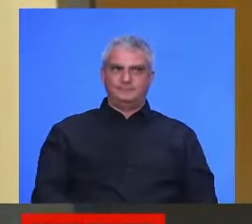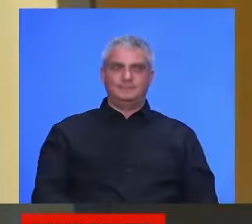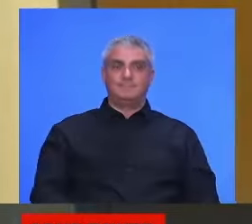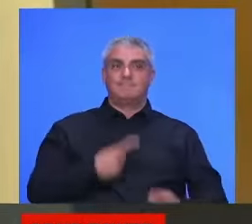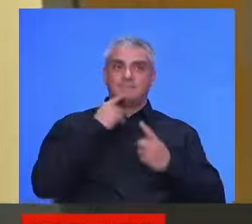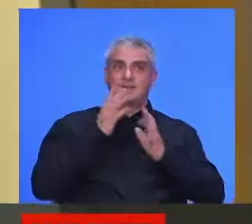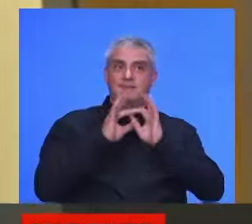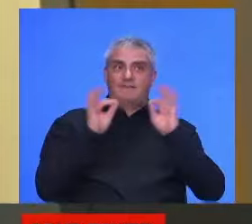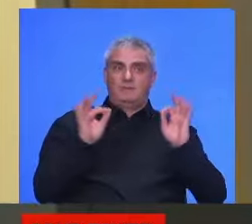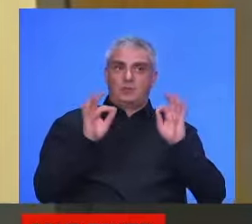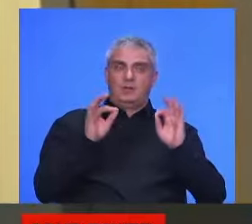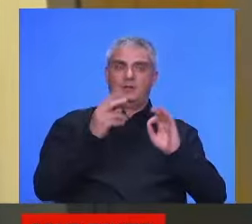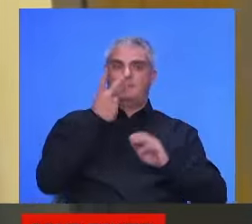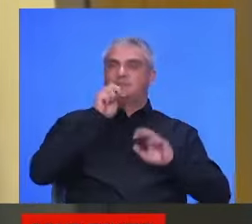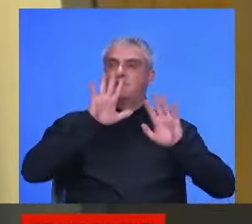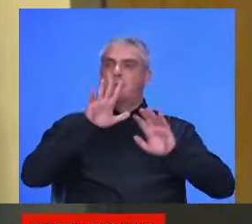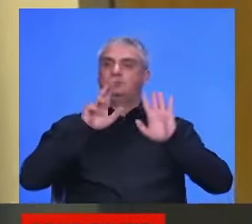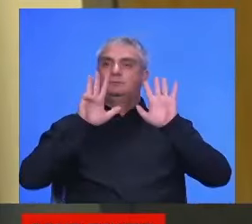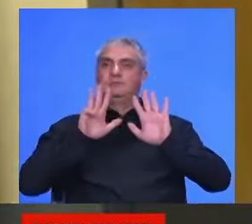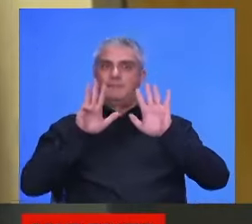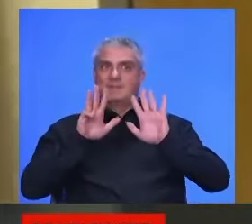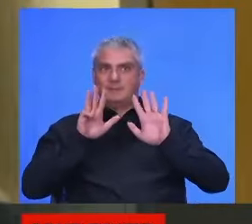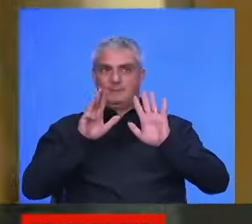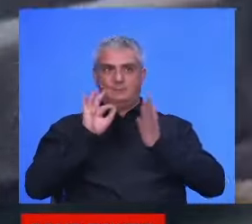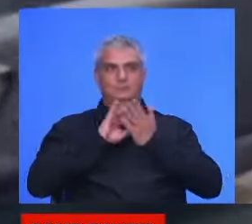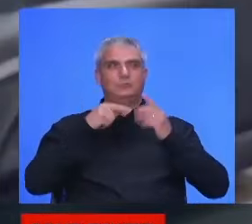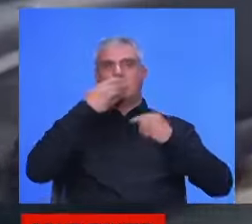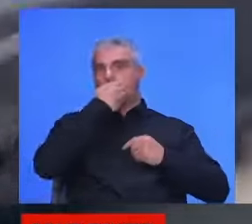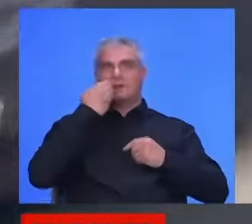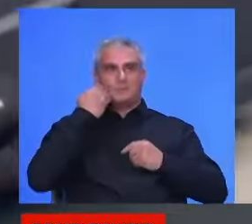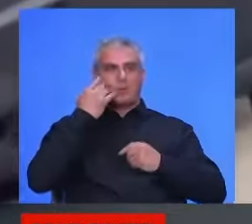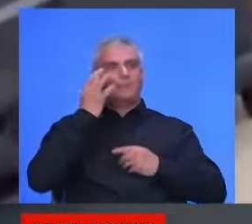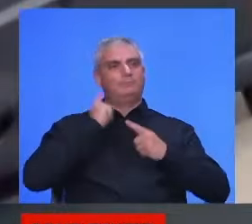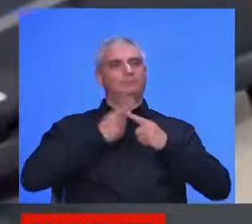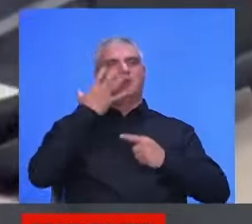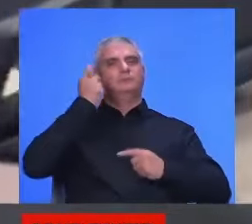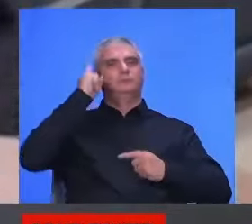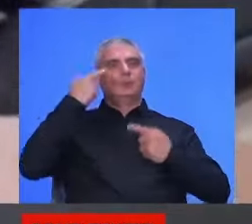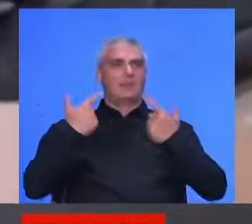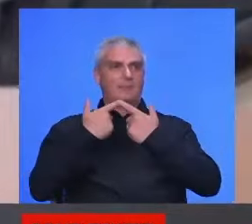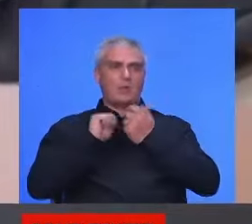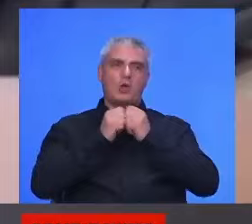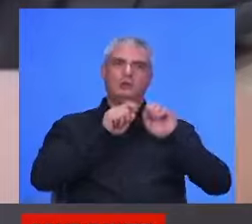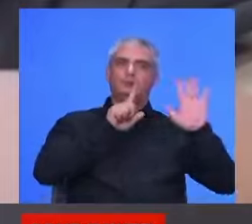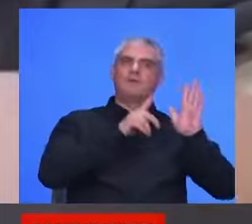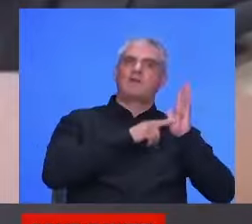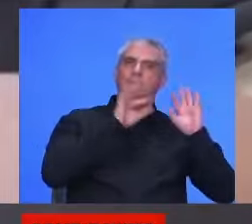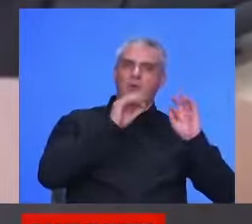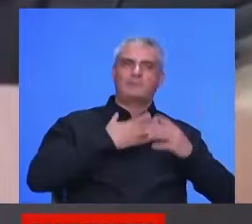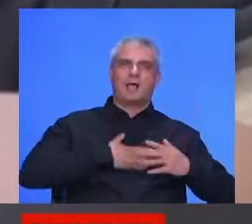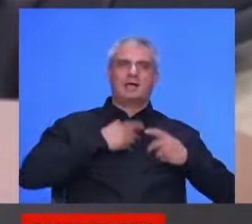הדיון היה האם לפתוח במתקפה ב-25 בספטמבר ביום הכיפורים, 50 שנה למלחמה ההיא, או ב-7 באוקטובר שמחת